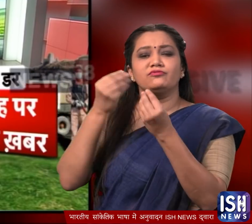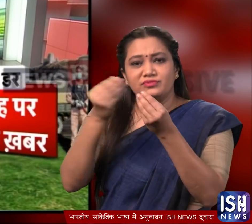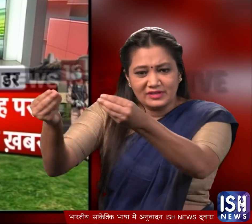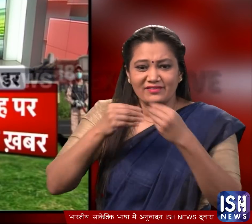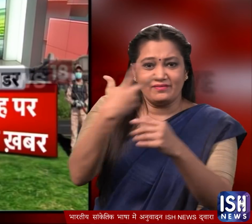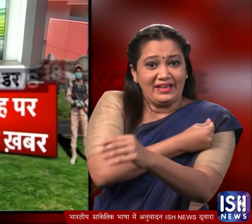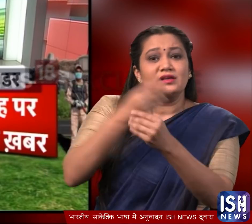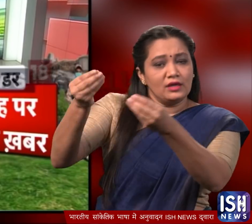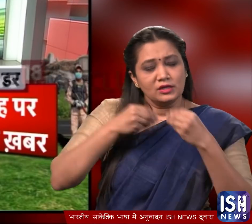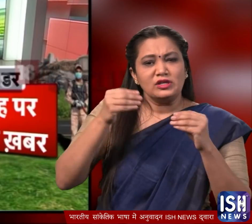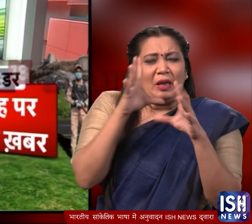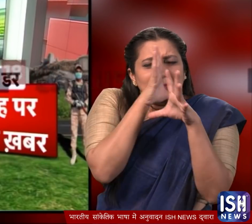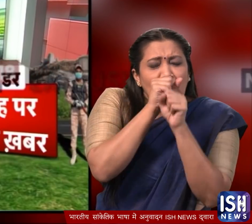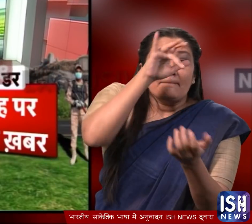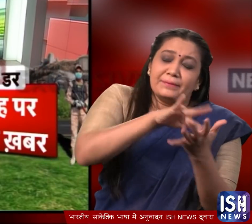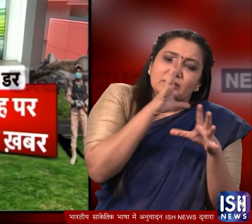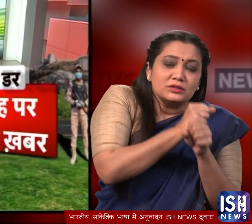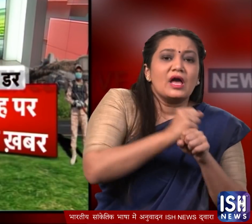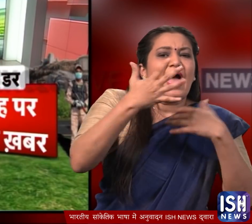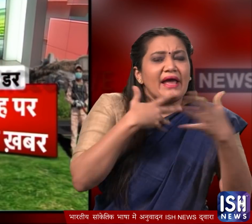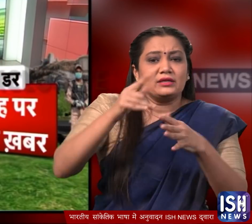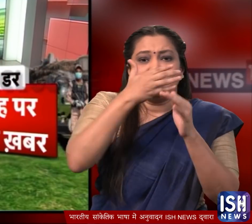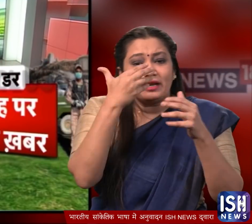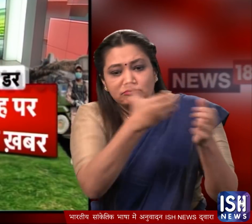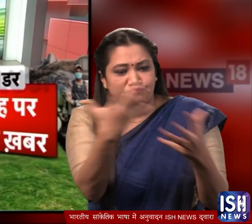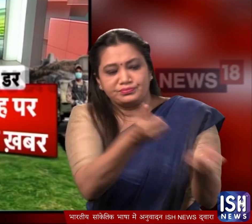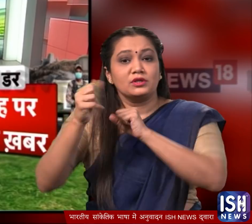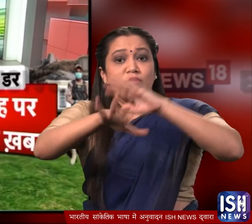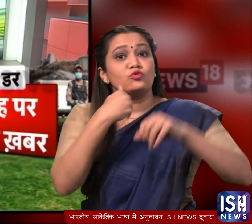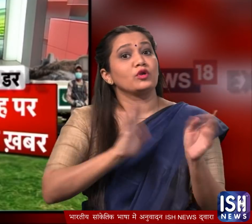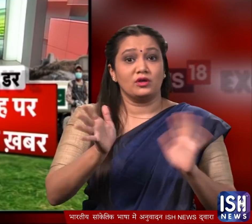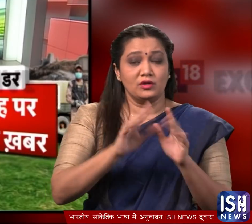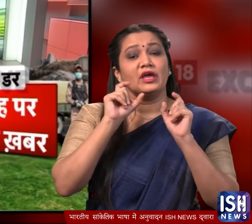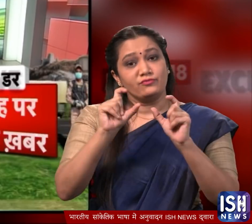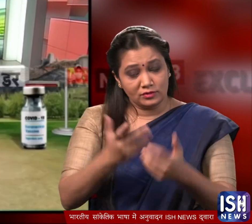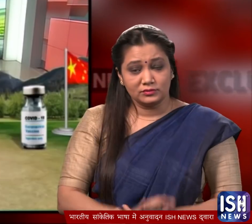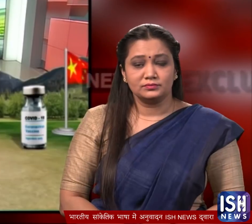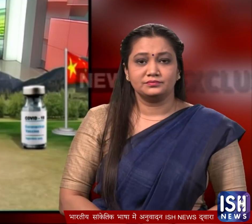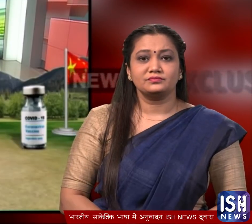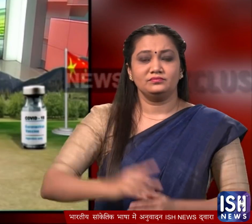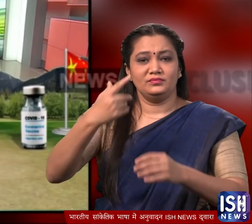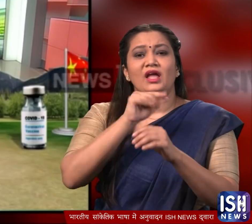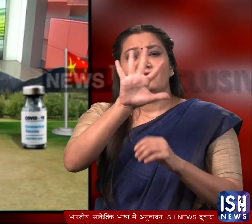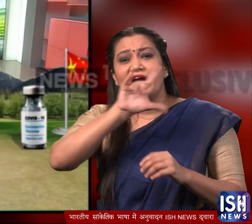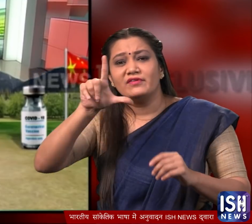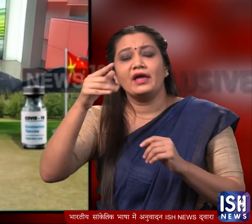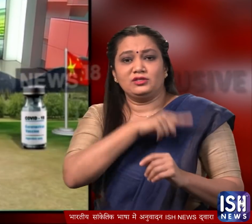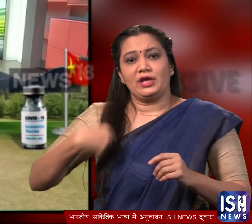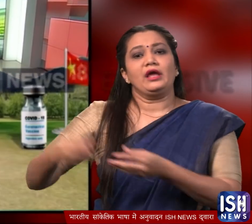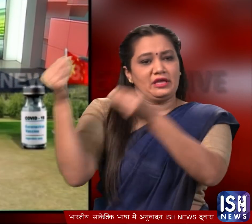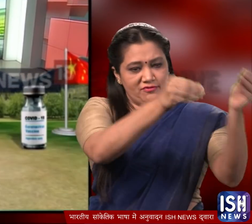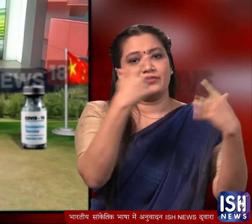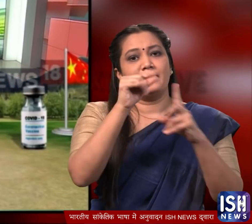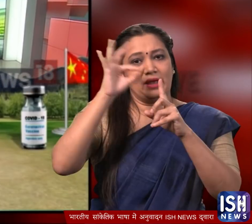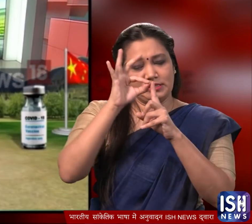खुफिया जगह पर रखा गया ताकि आतंकी और अपराधी टीकों तक न पहुंच पाए। चीन ने पाकिस्तान को कोरोना की 5 लाख वैक्सीन देने का